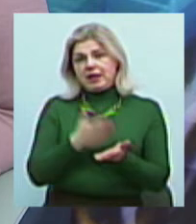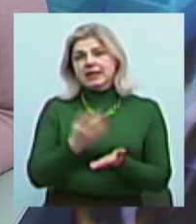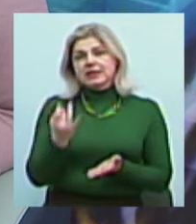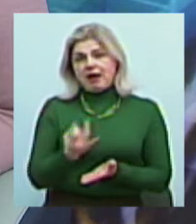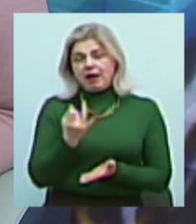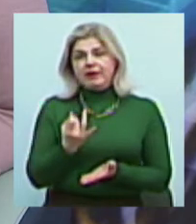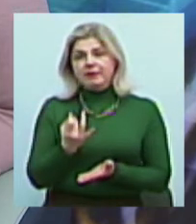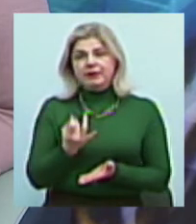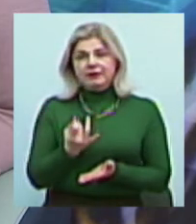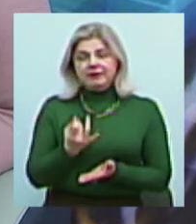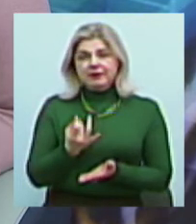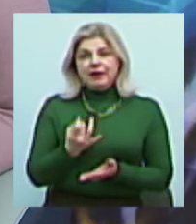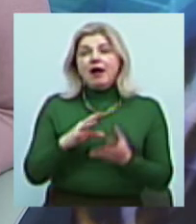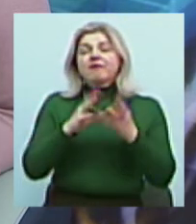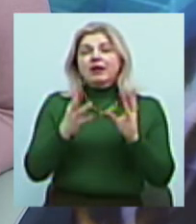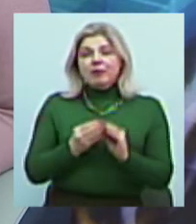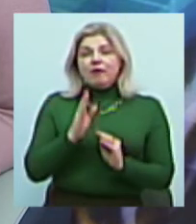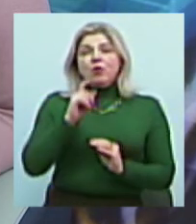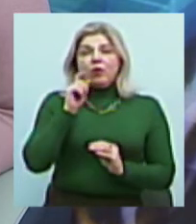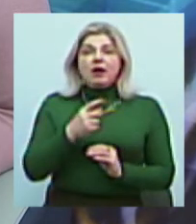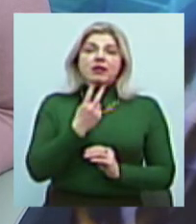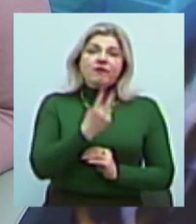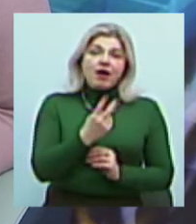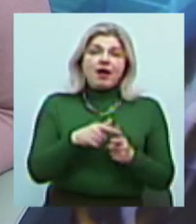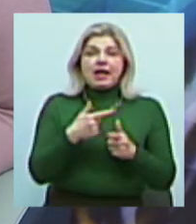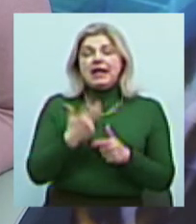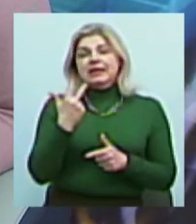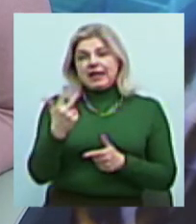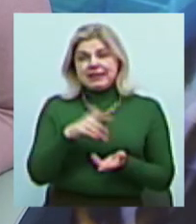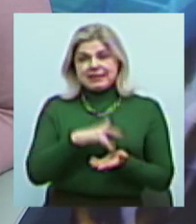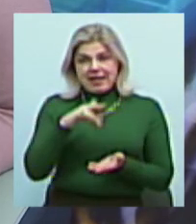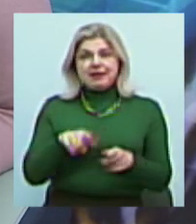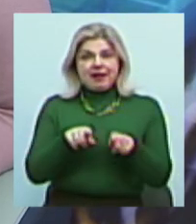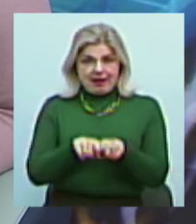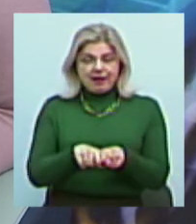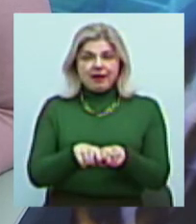новим. Взагалі в Україні там 2 чи 3 центри подібні, які